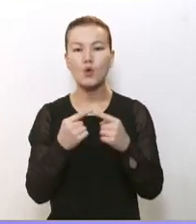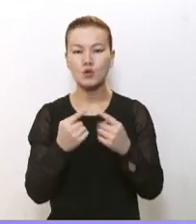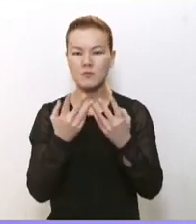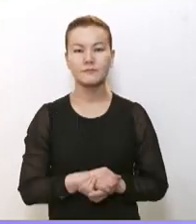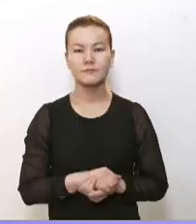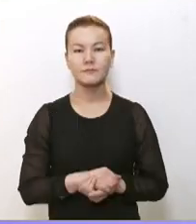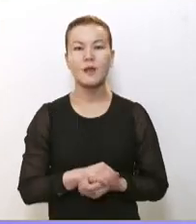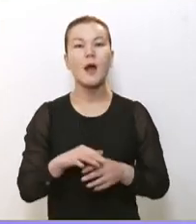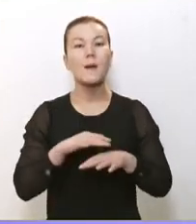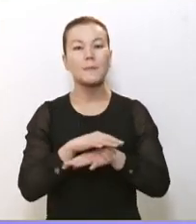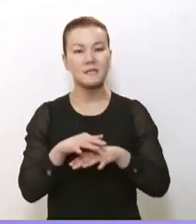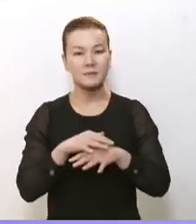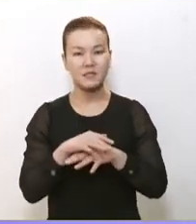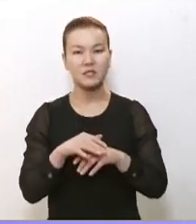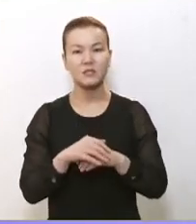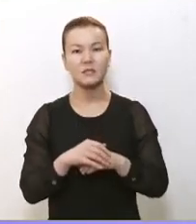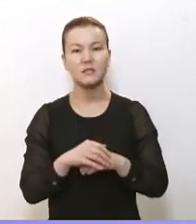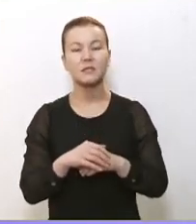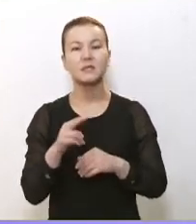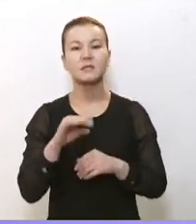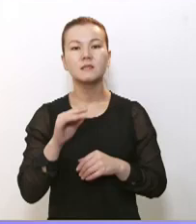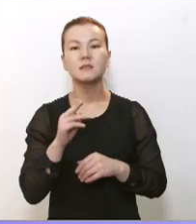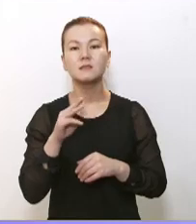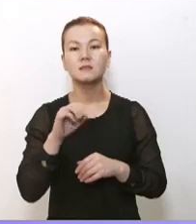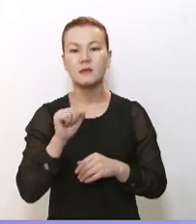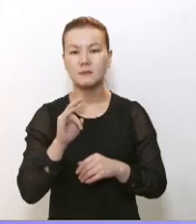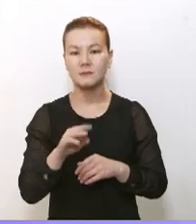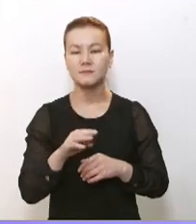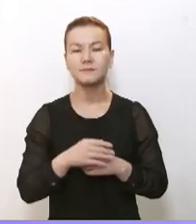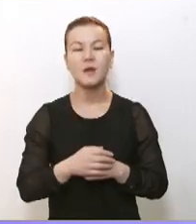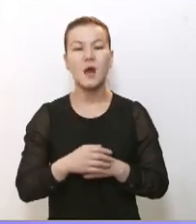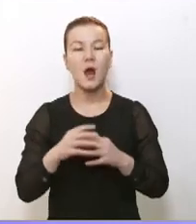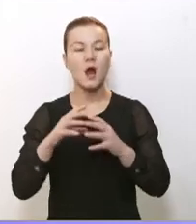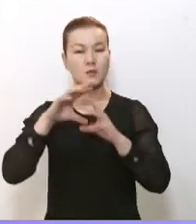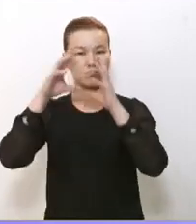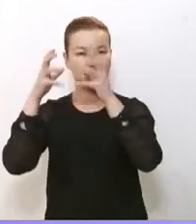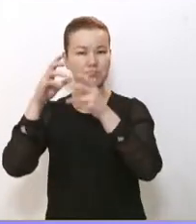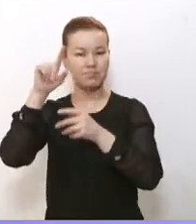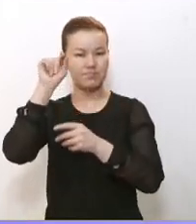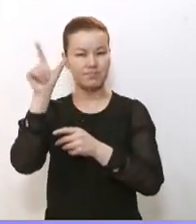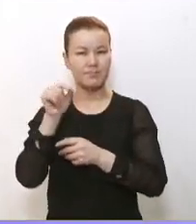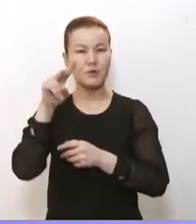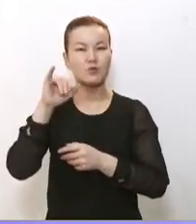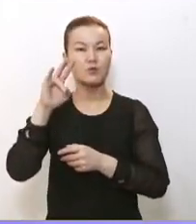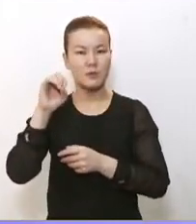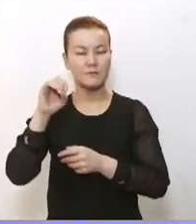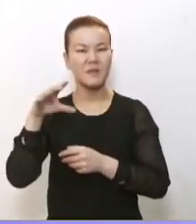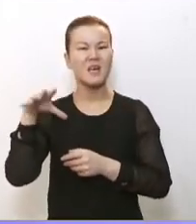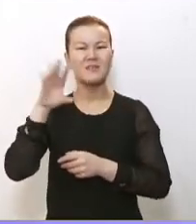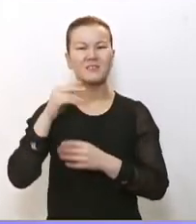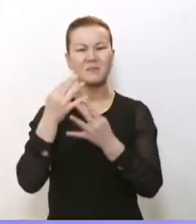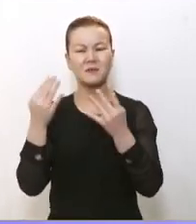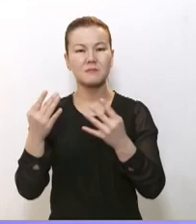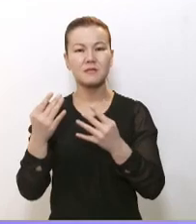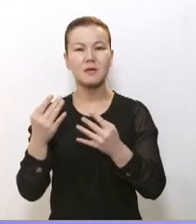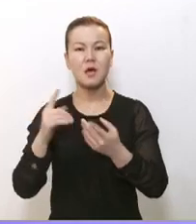расчетами. Математический диктант. На Луне все предметы